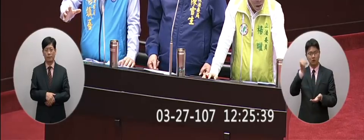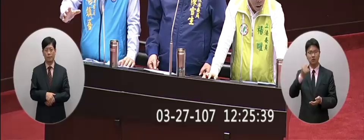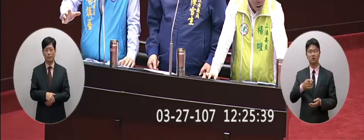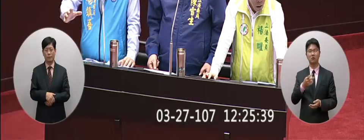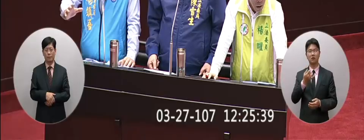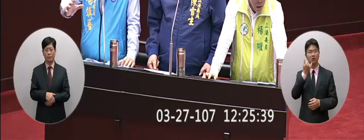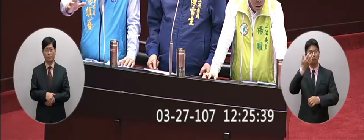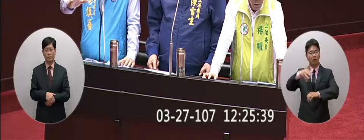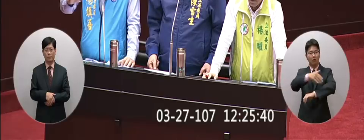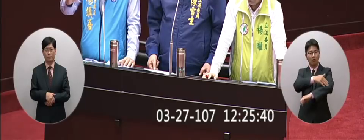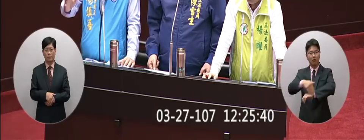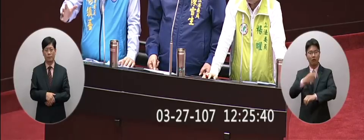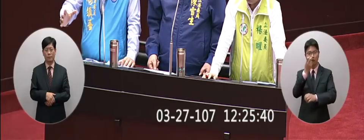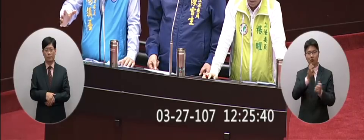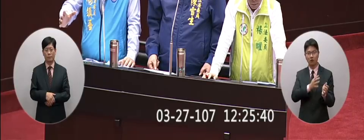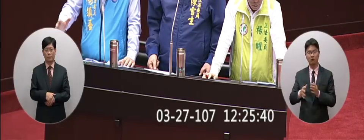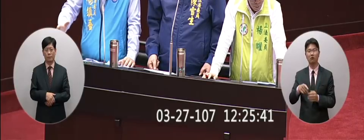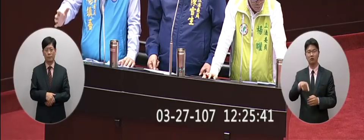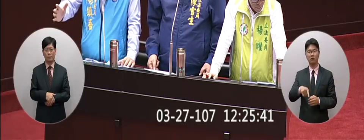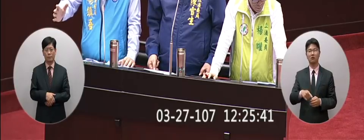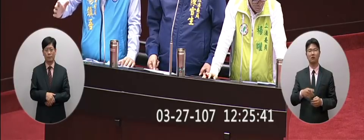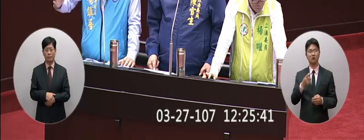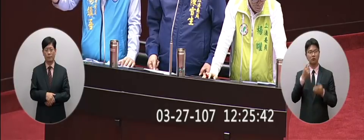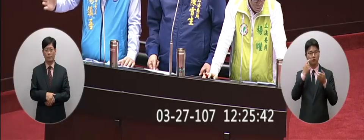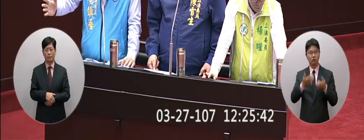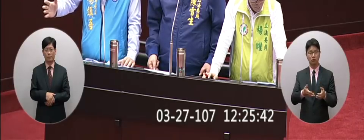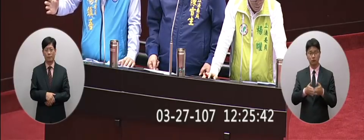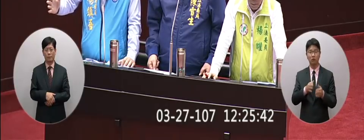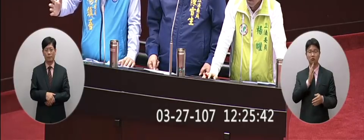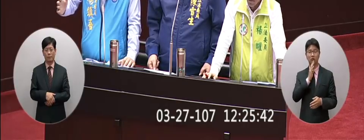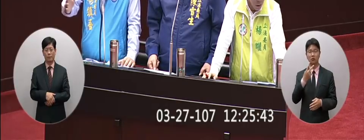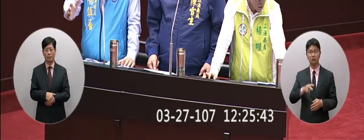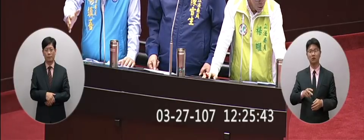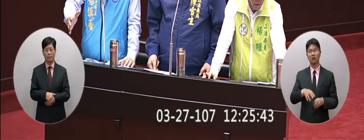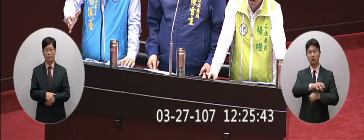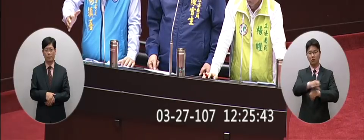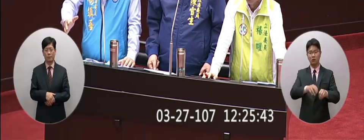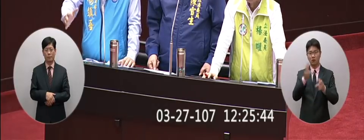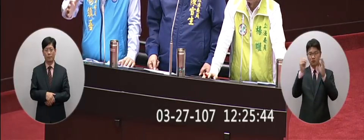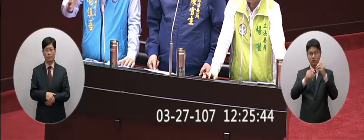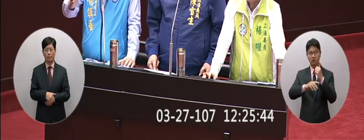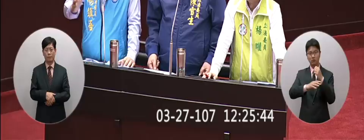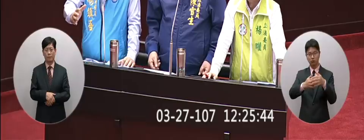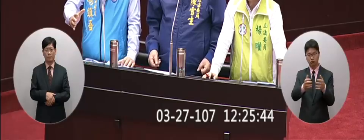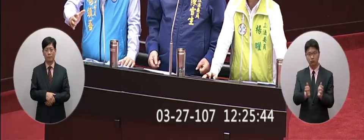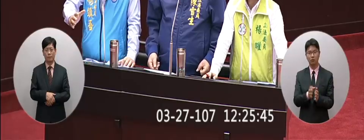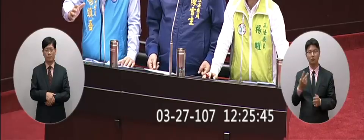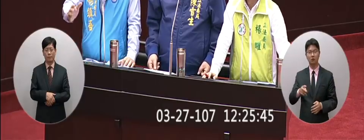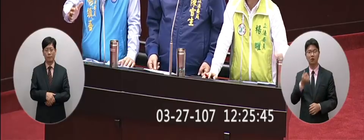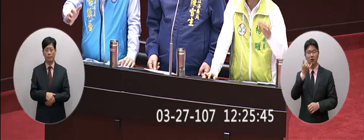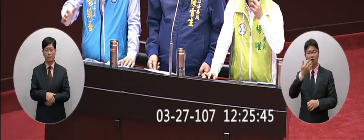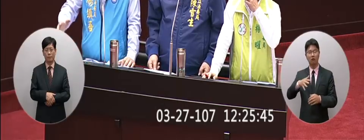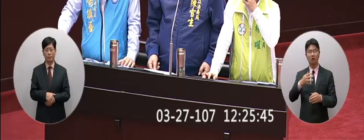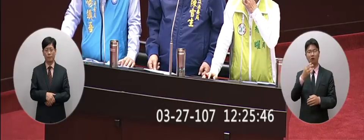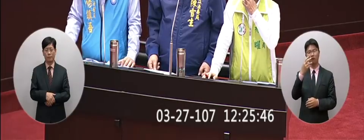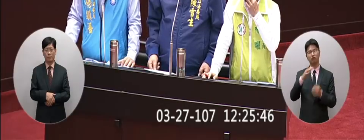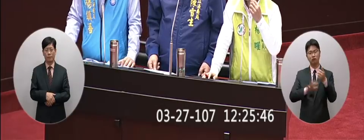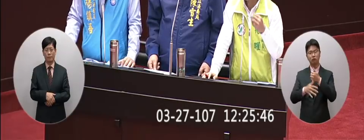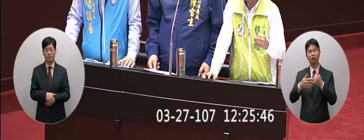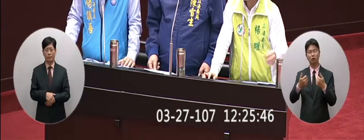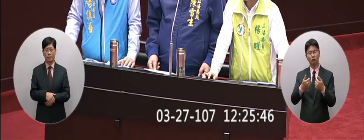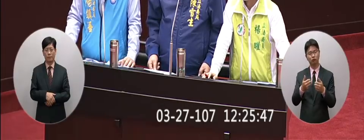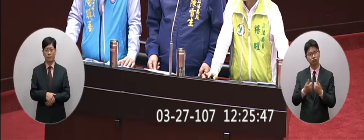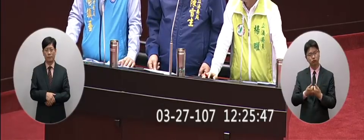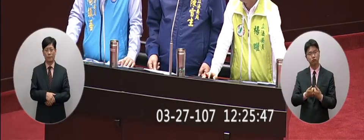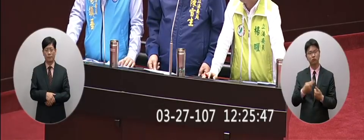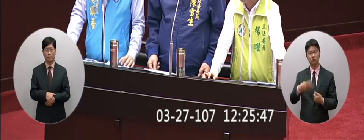时，在今年的这个行政院组织改造里面，包含了环资部，包含了海委会，其实也都一直强调海洋国土的概